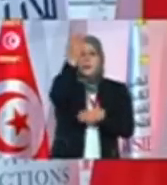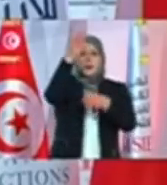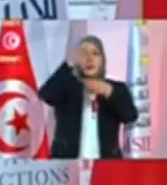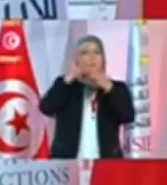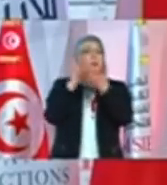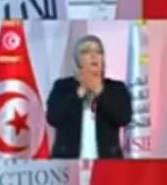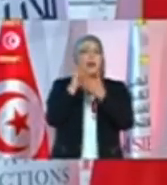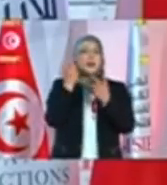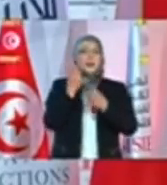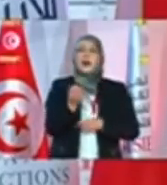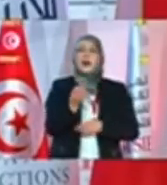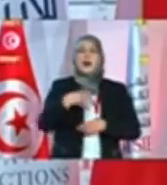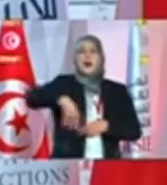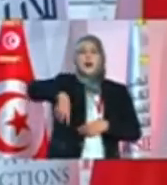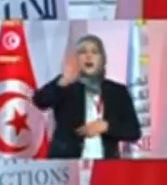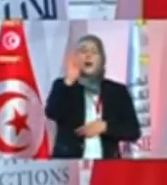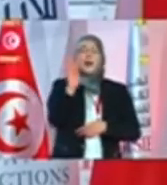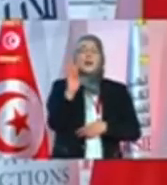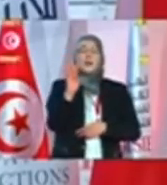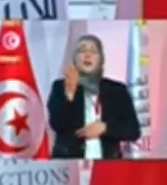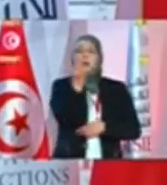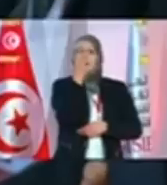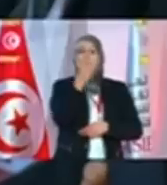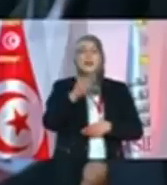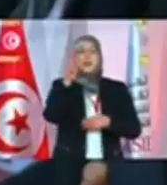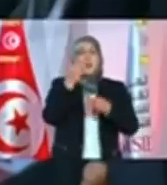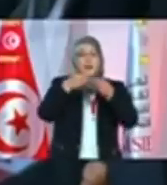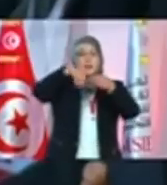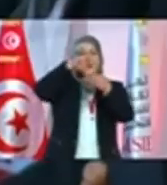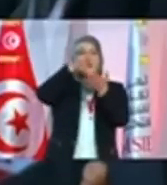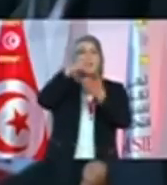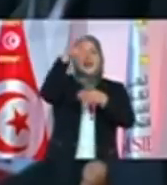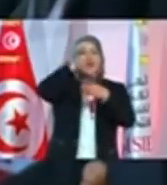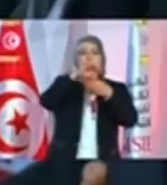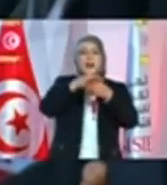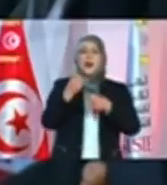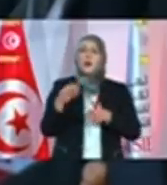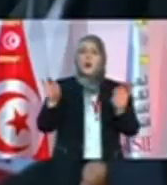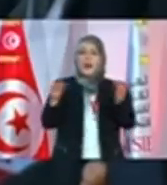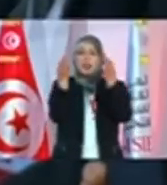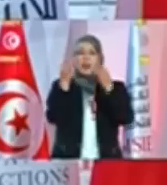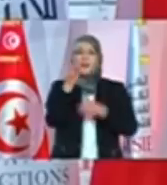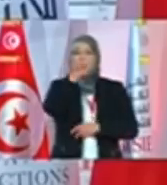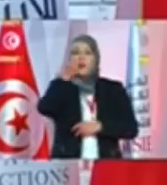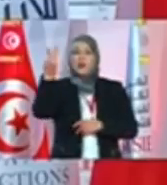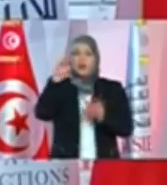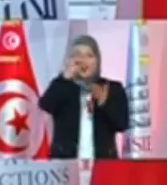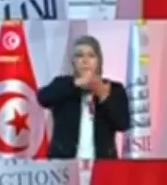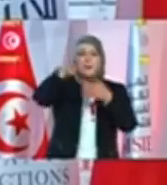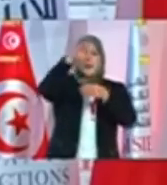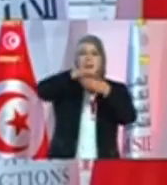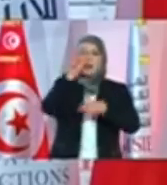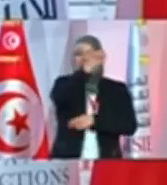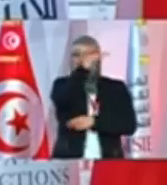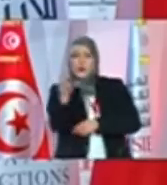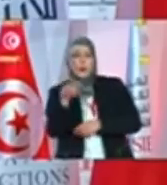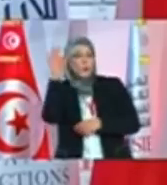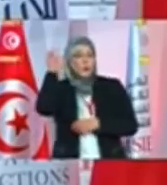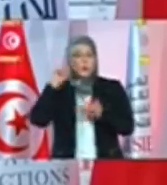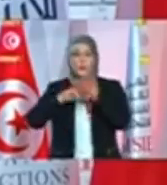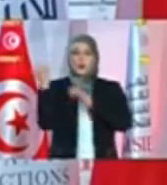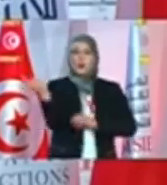للانتخابات 4,222 مركز اقتراع و10,012 مكتب اقتراع بكامل تراب الجمهورية، وتم